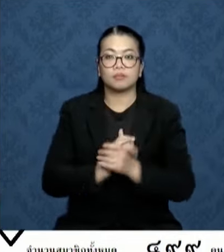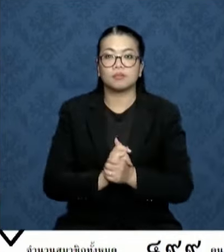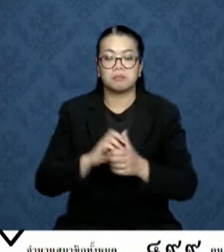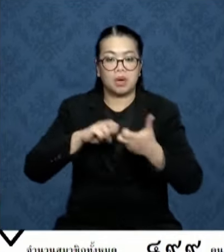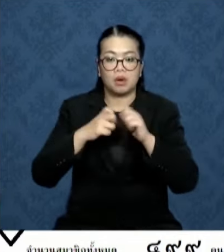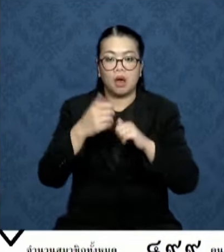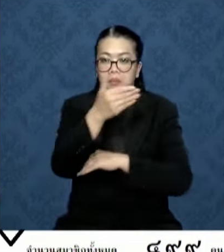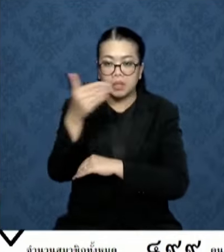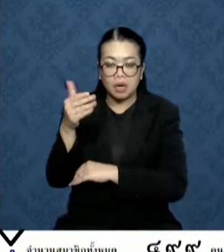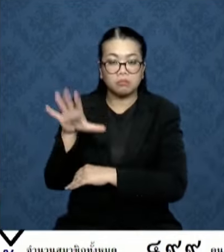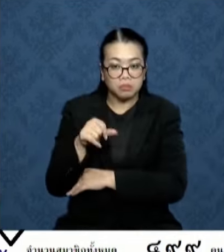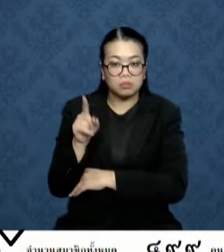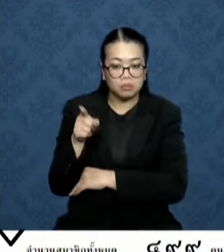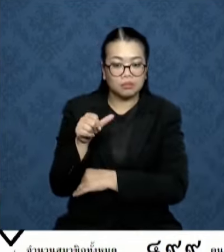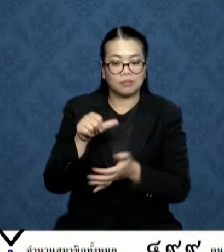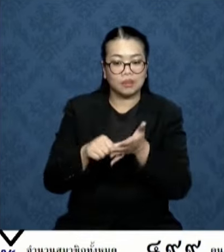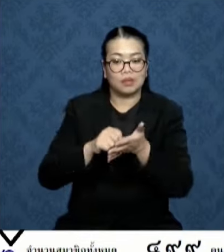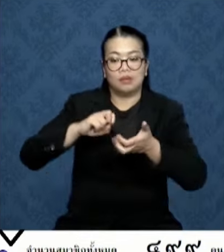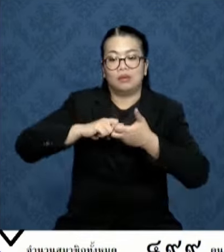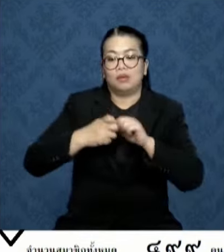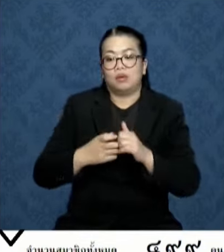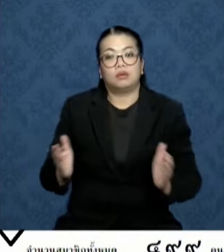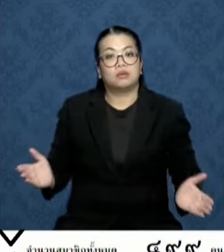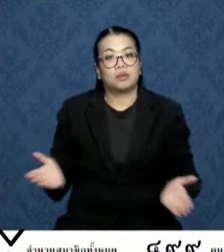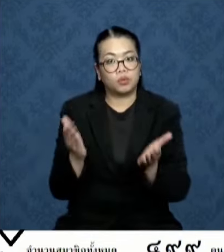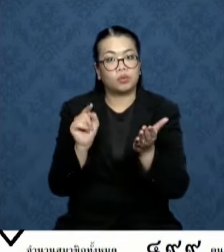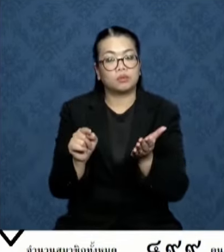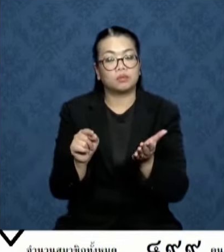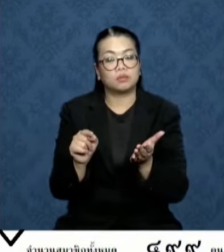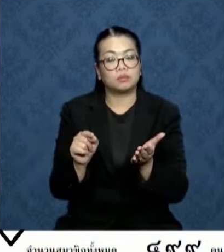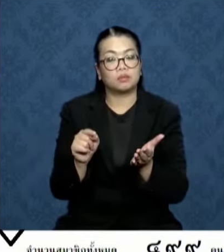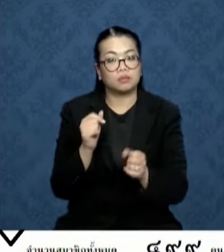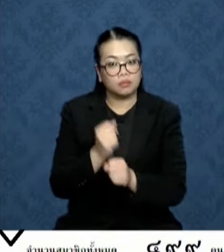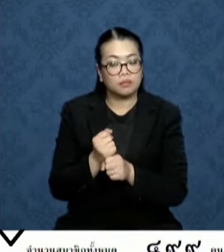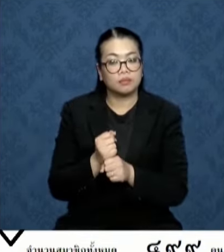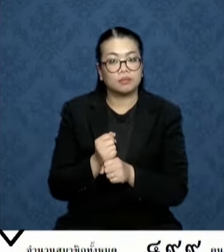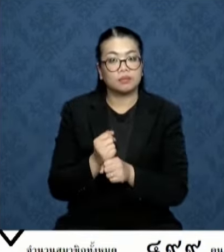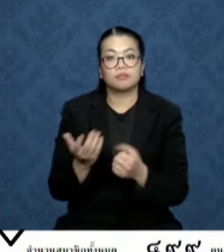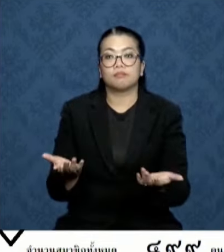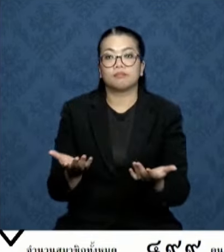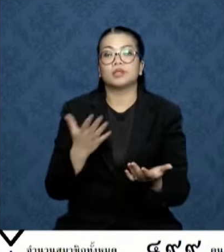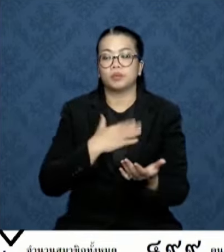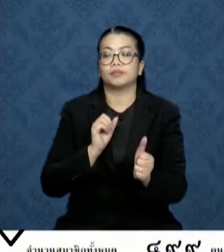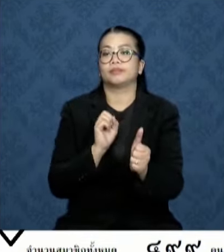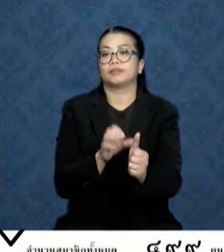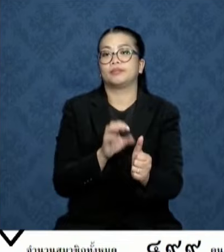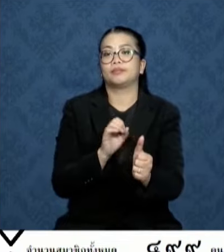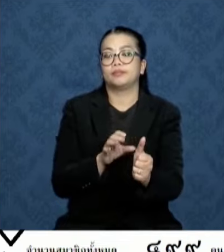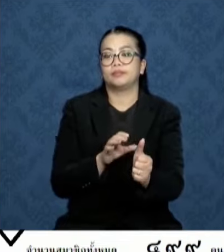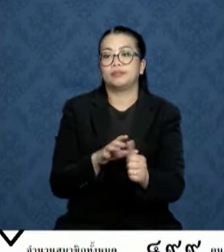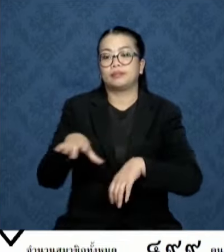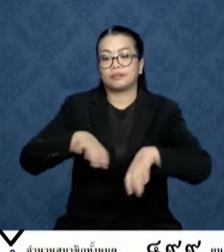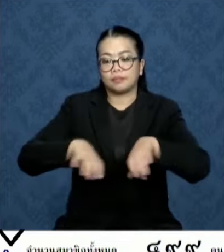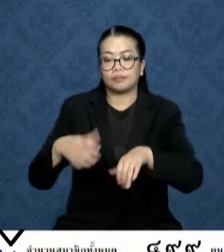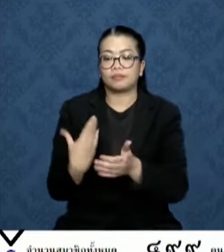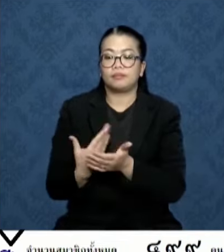สนัสนุน จาก สภาห แน หอไม่แล้ ผม จะ ให้ ข้อ สนุน แ ต รฐบา ครับวา ก